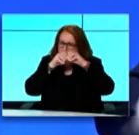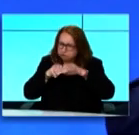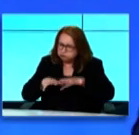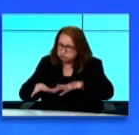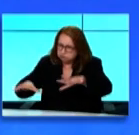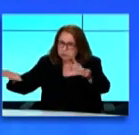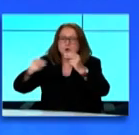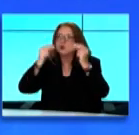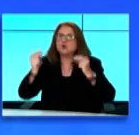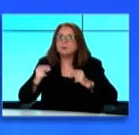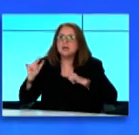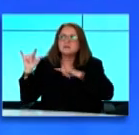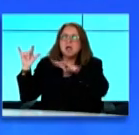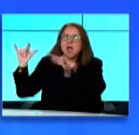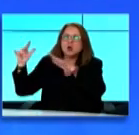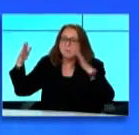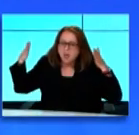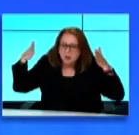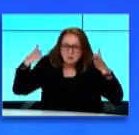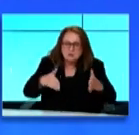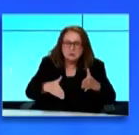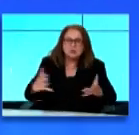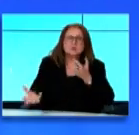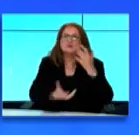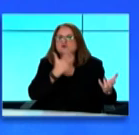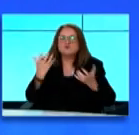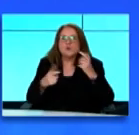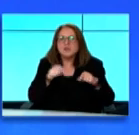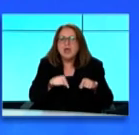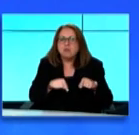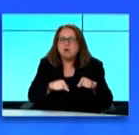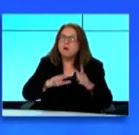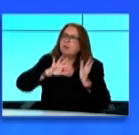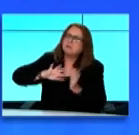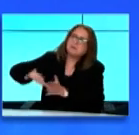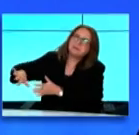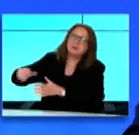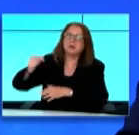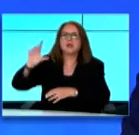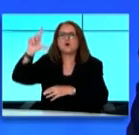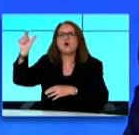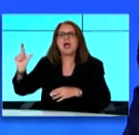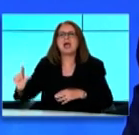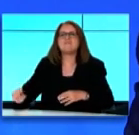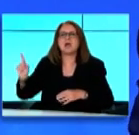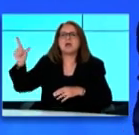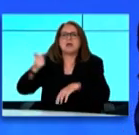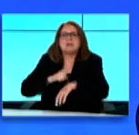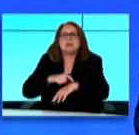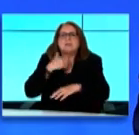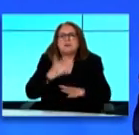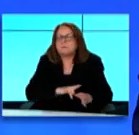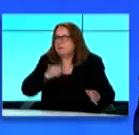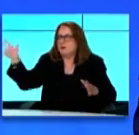πρέπει να την αποτυπώσουμε με πολύ αντικειμενικό τρόπο. Και γι' αυτό και κοιτάζοντας τις επενδύσεις μας στην